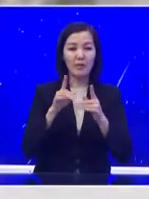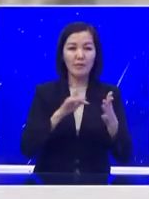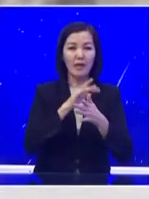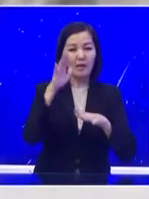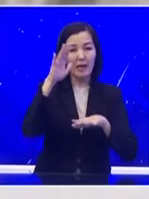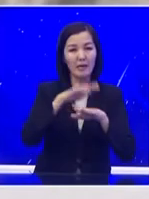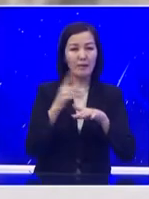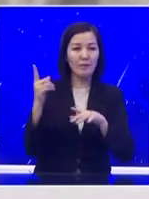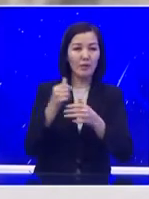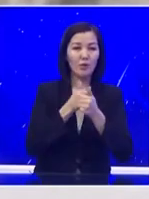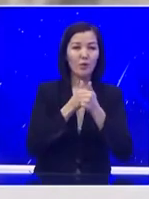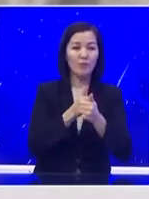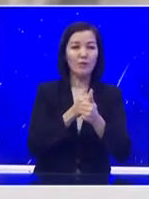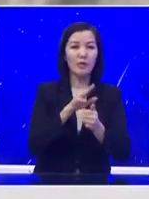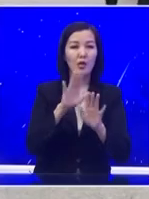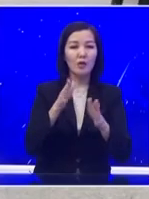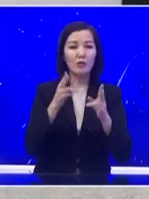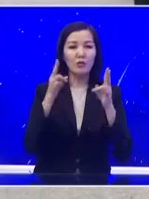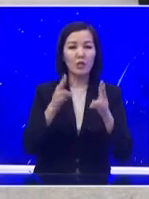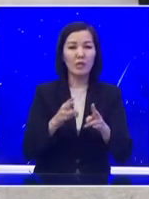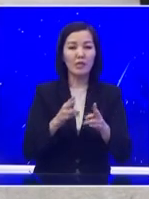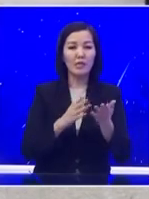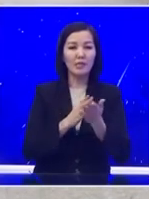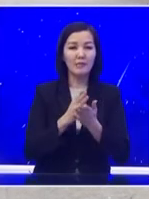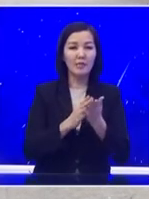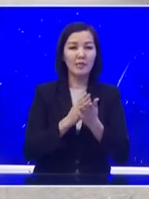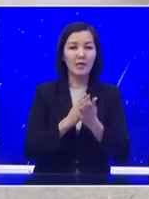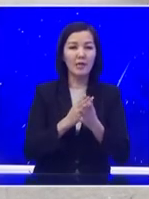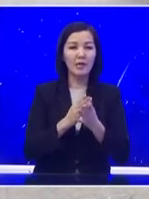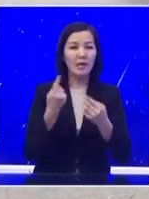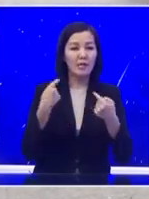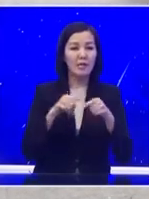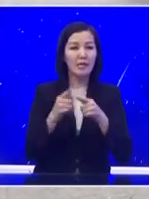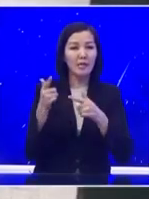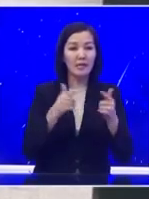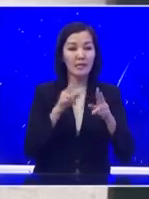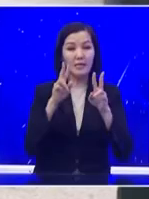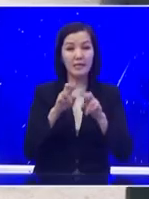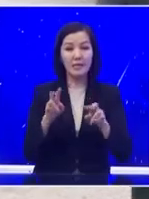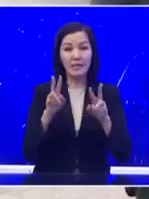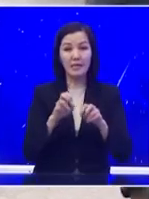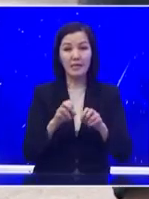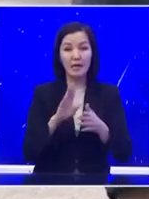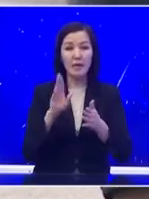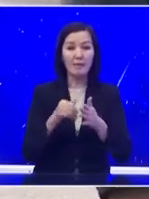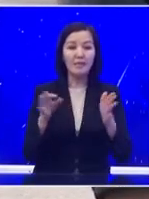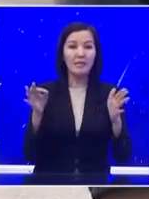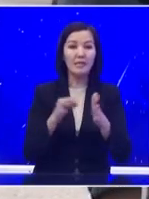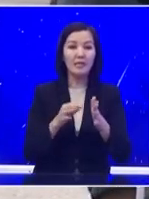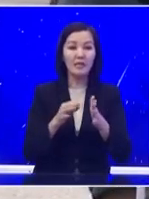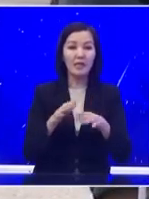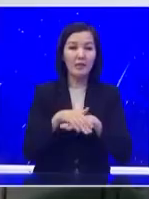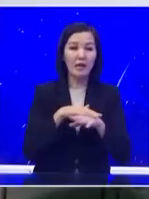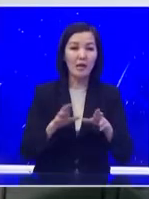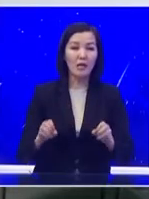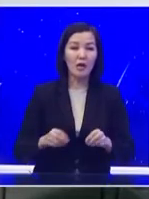әкімінің орынбасары Ермек Қожахметов төтенше жағдайлар қызметкерлері мен ондағы техникалардың әзірлігін тексерді. Басты мақсат ел